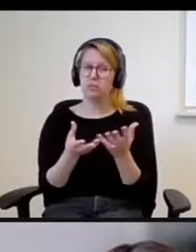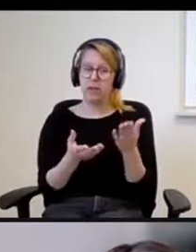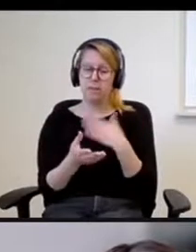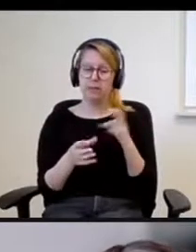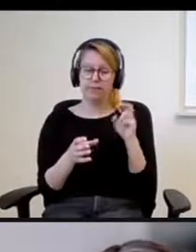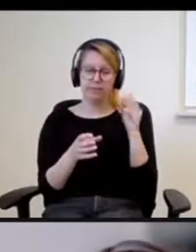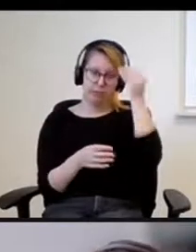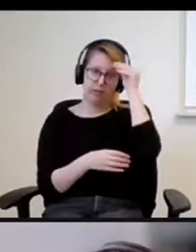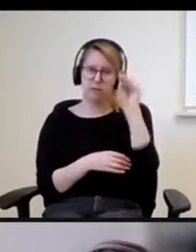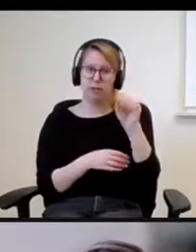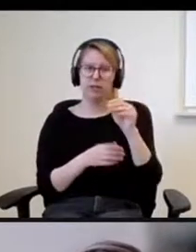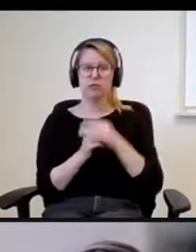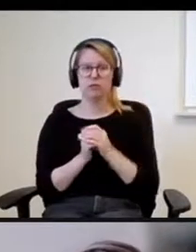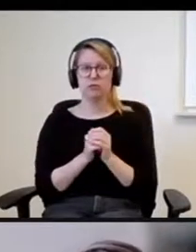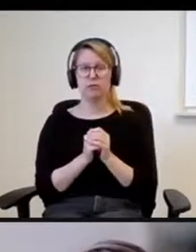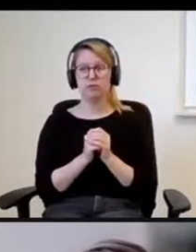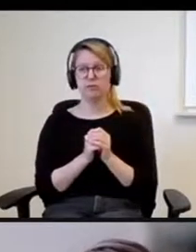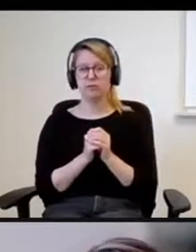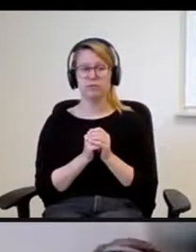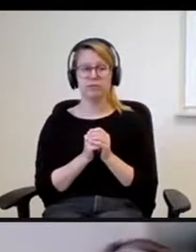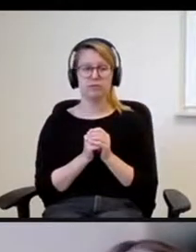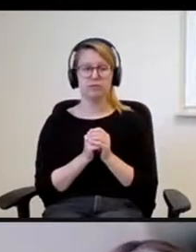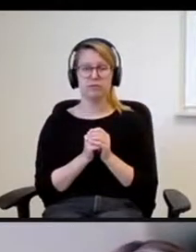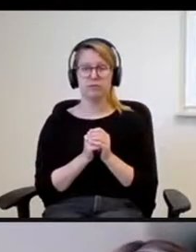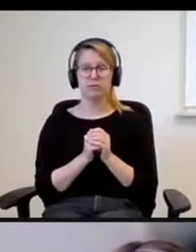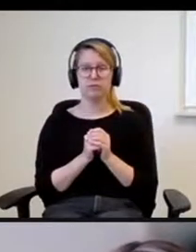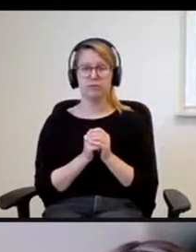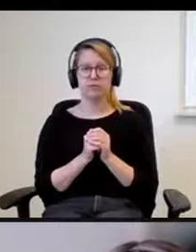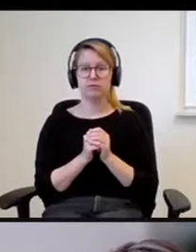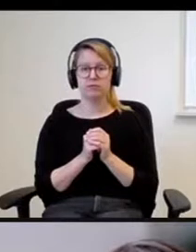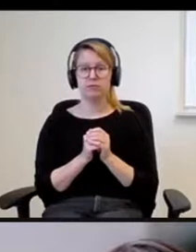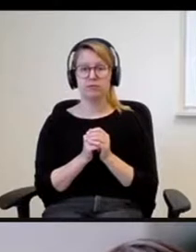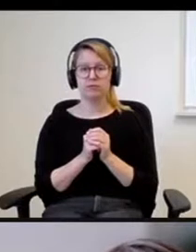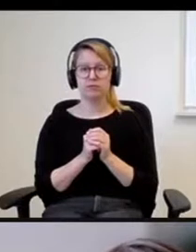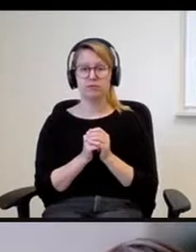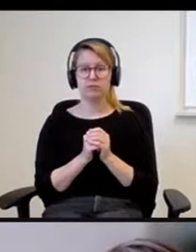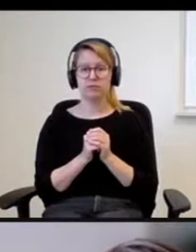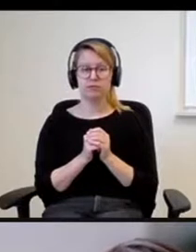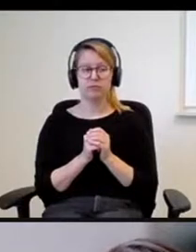den Tour durch verschiedene Partien